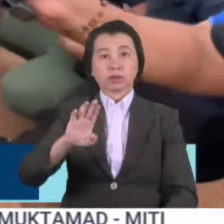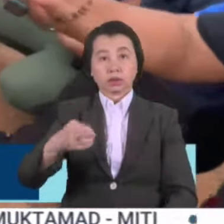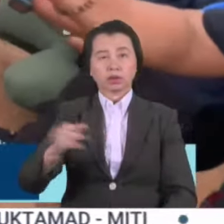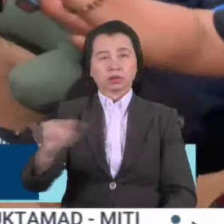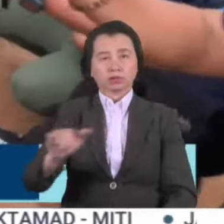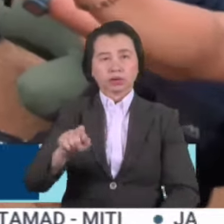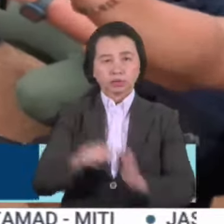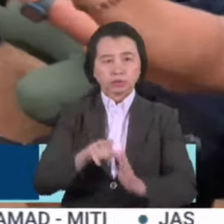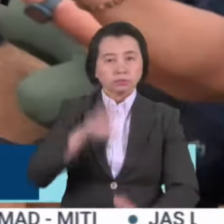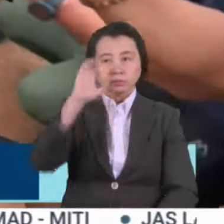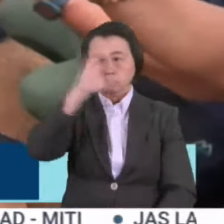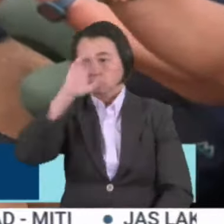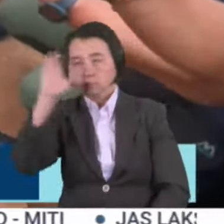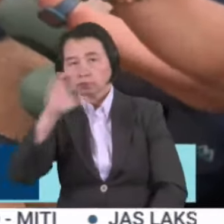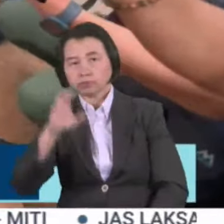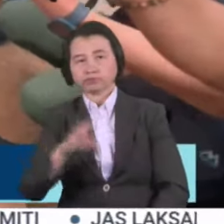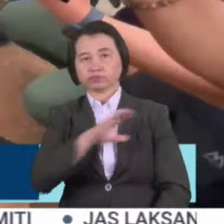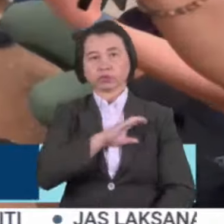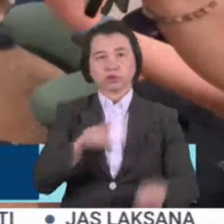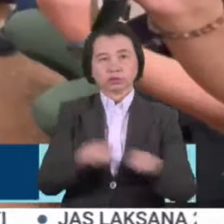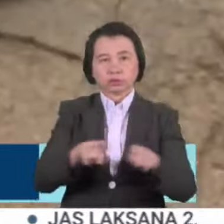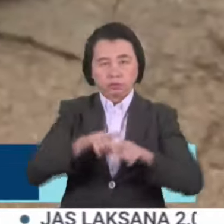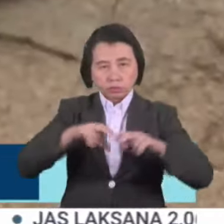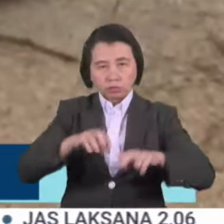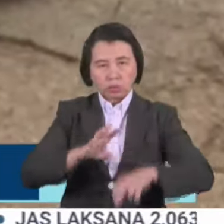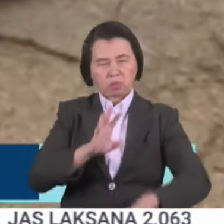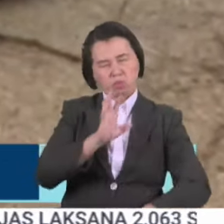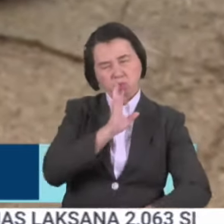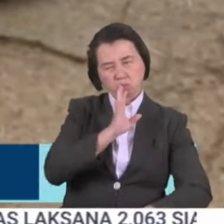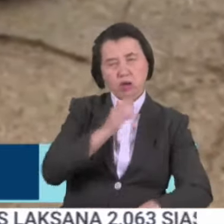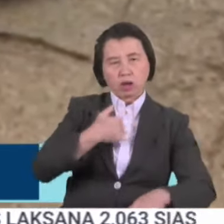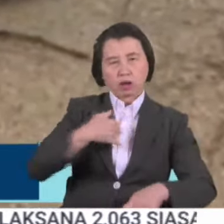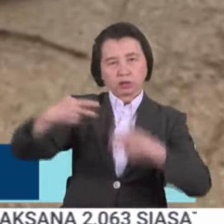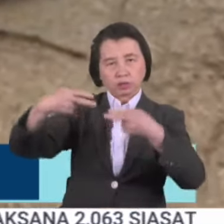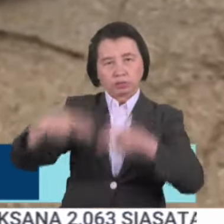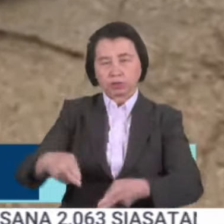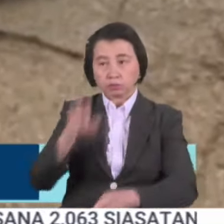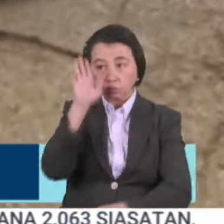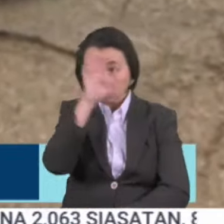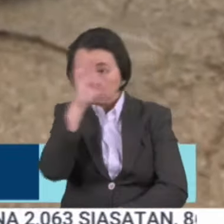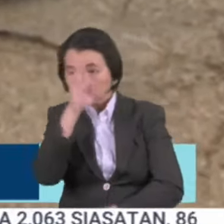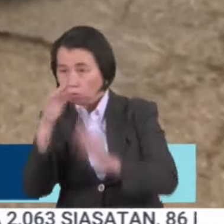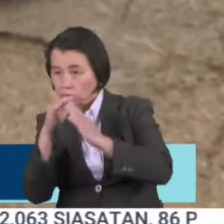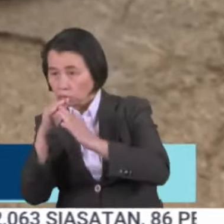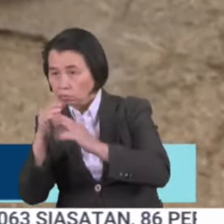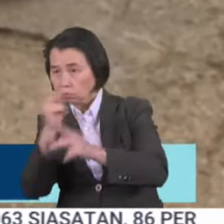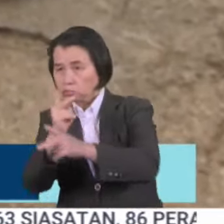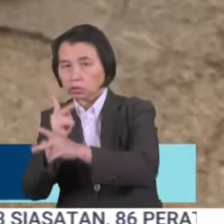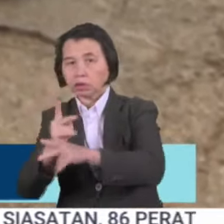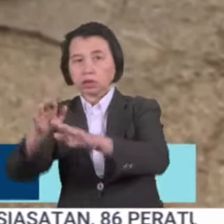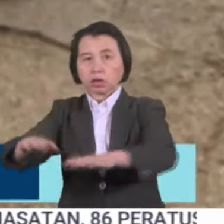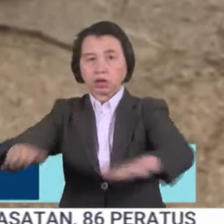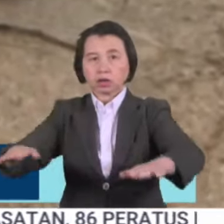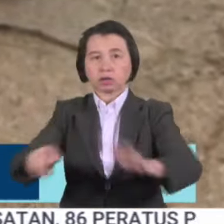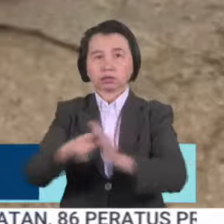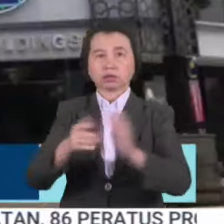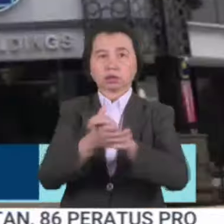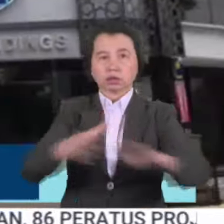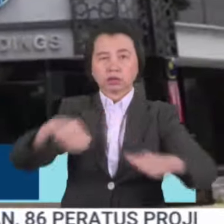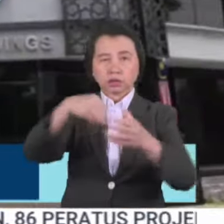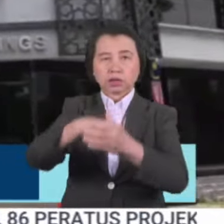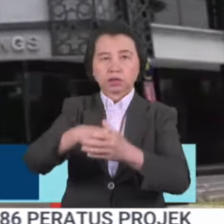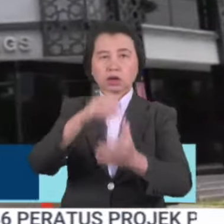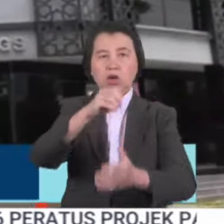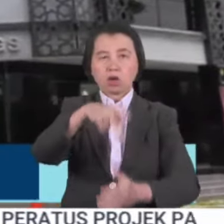juga sedang dikesan. Polis turut siasat dakwaan berhubung ada pihak mengintip rumah pelindungan kanak-kanak yang diselamatkan dalam